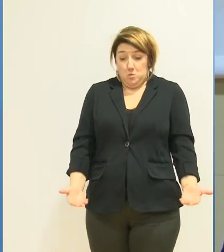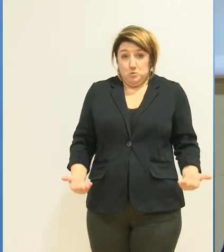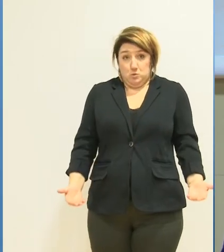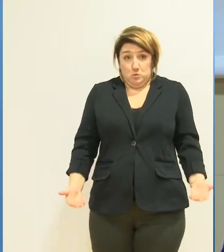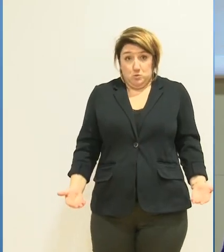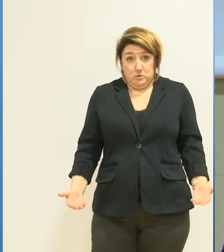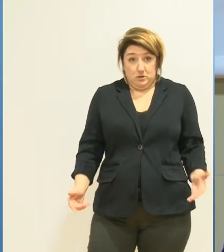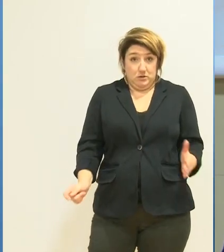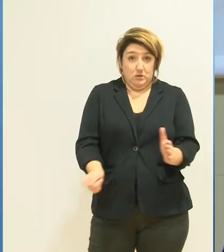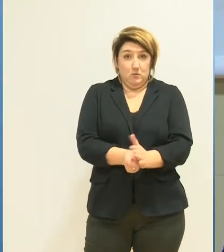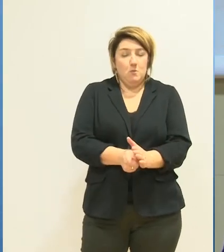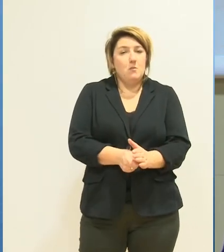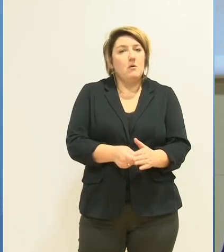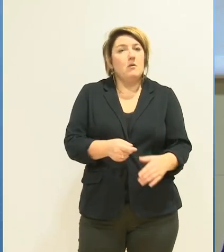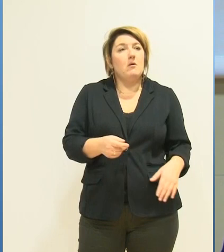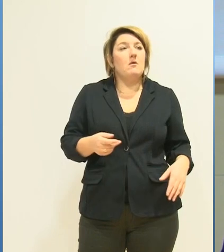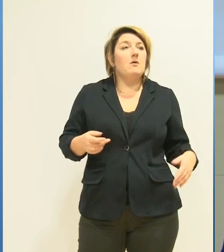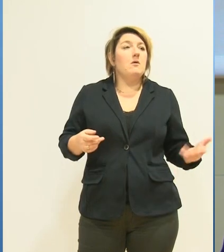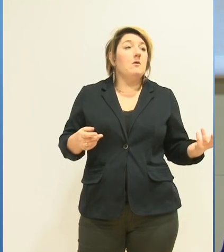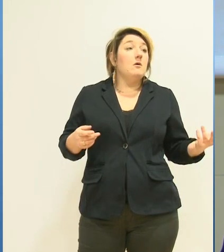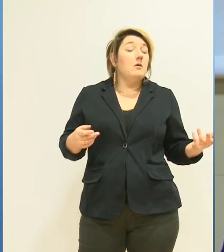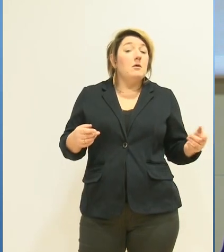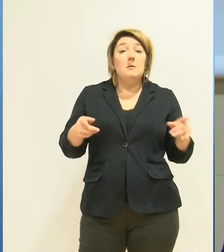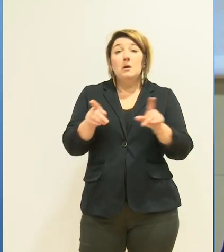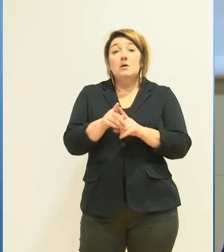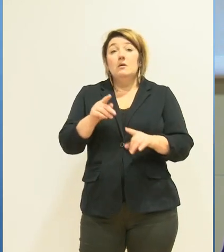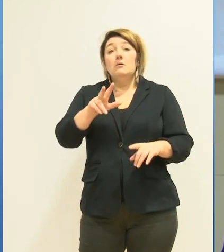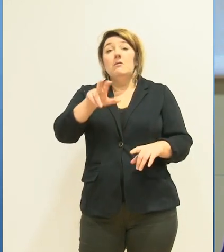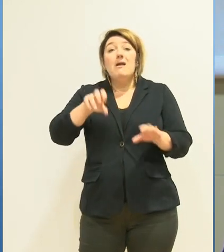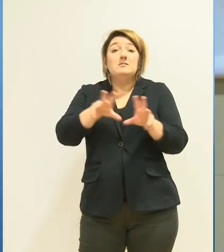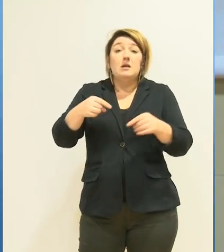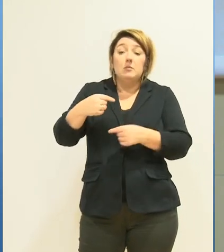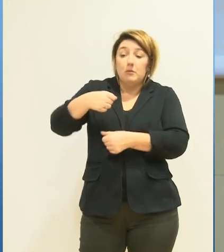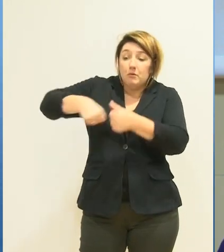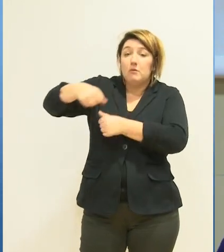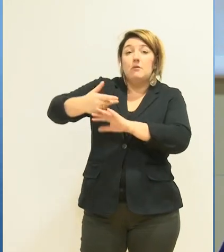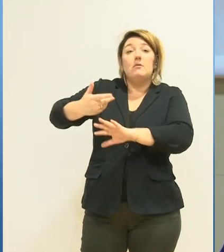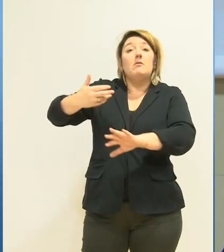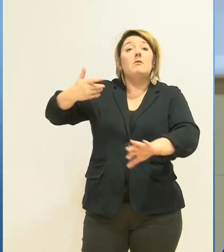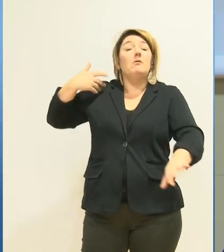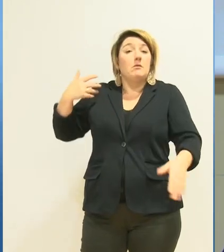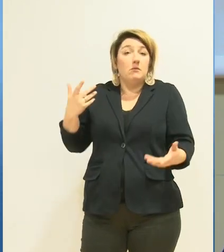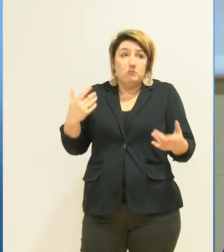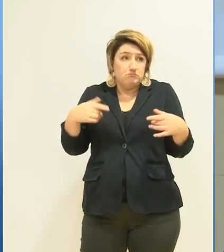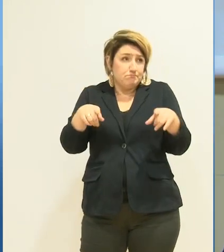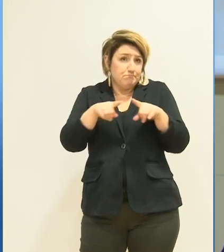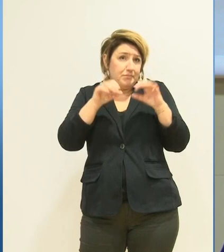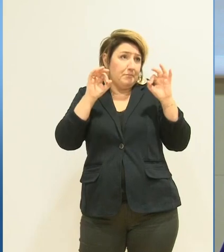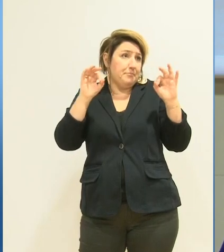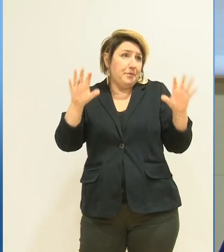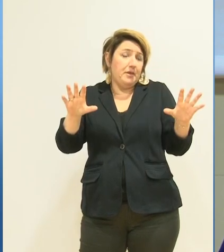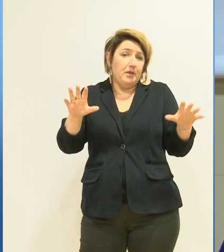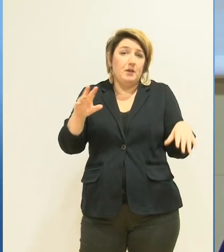est assez drastiquement de ce que ce qui a été connue dans les mandats précédents je rappelle la dynamique de